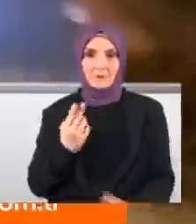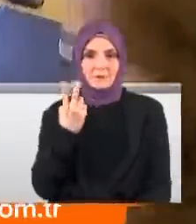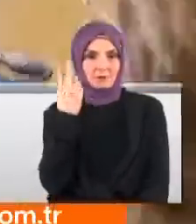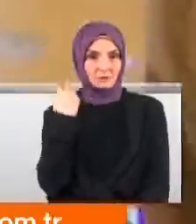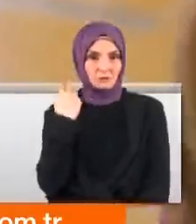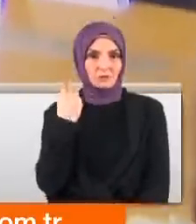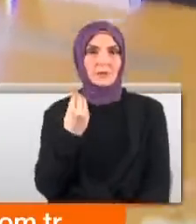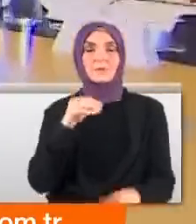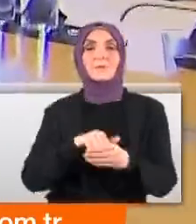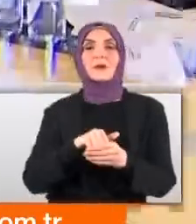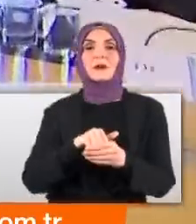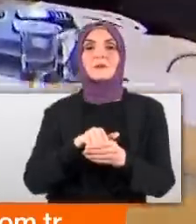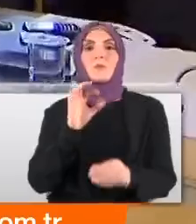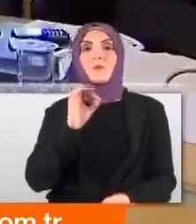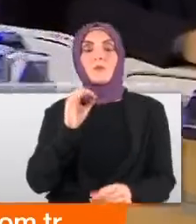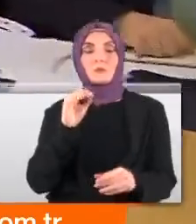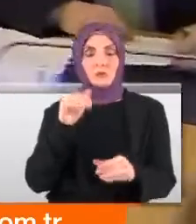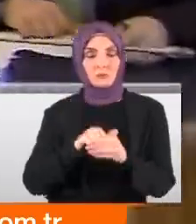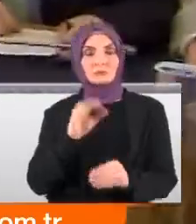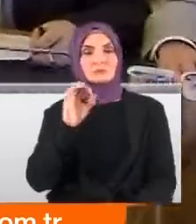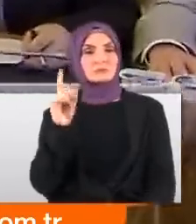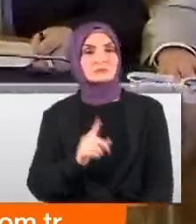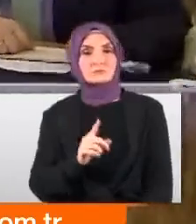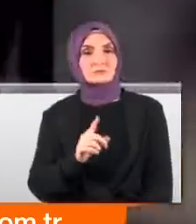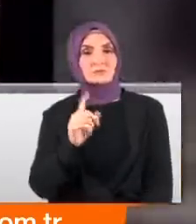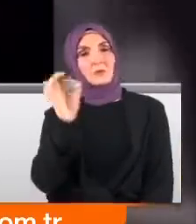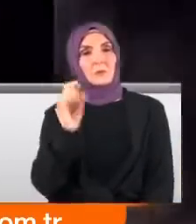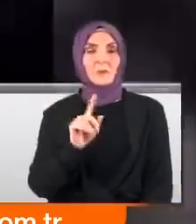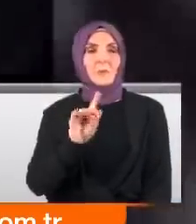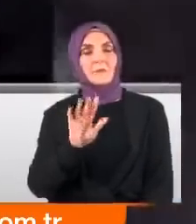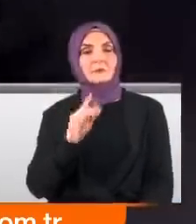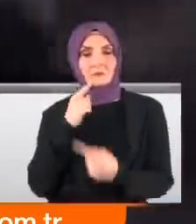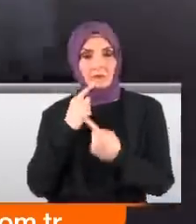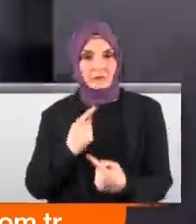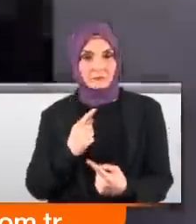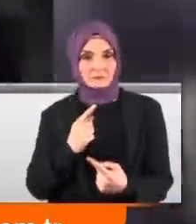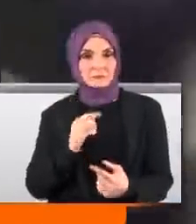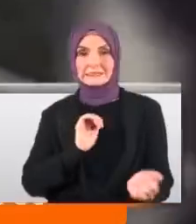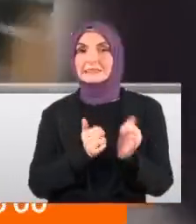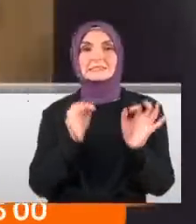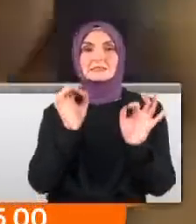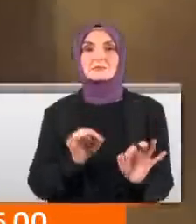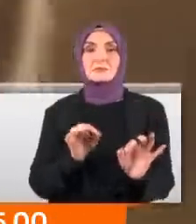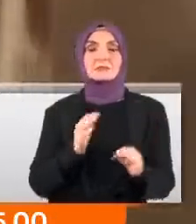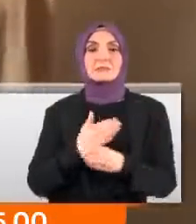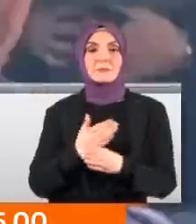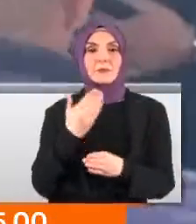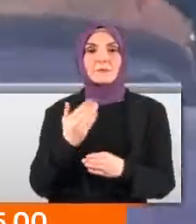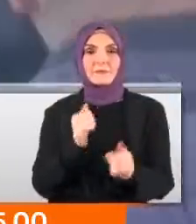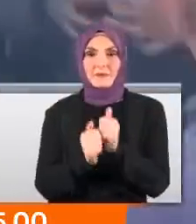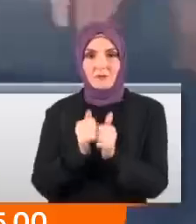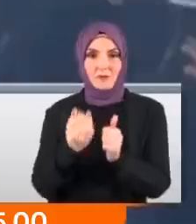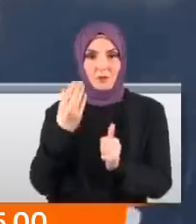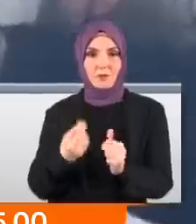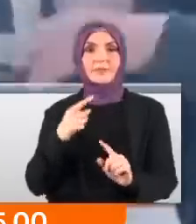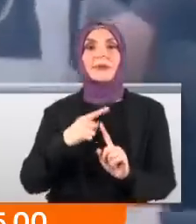İYİ Parti'nin oy oranını %15 olarak açıklamıştı Çıray. Krizi başlatansa kavgalı temayül yoklaması oldu.